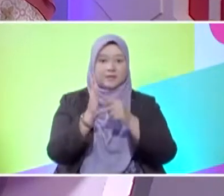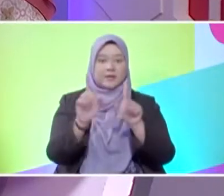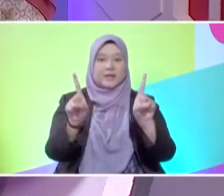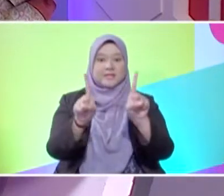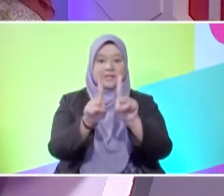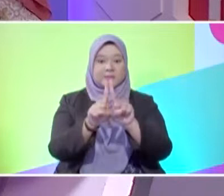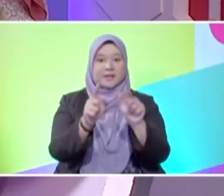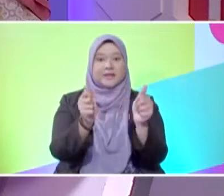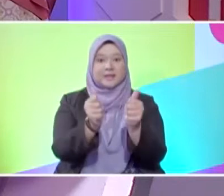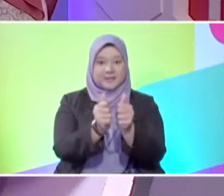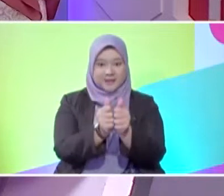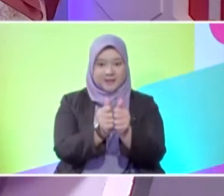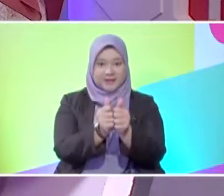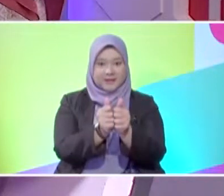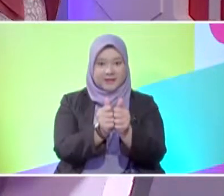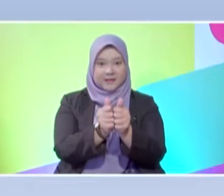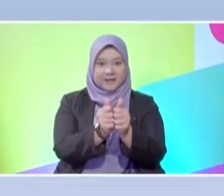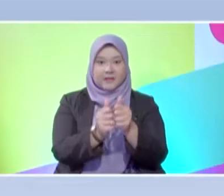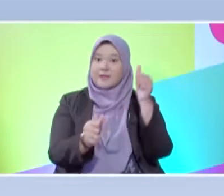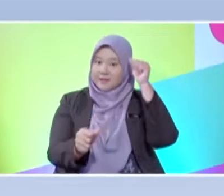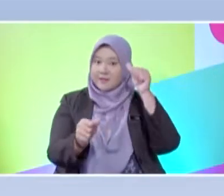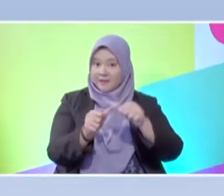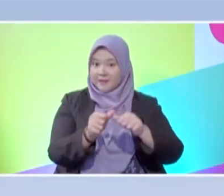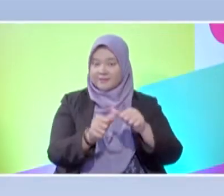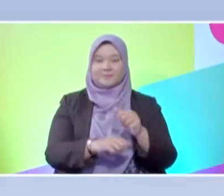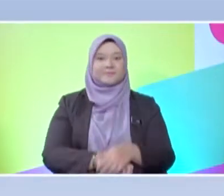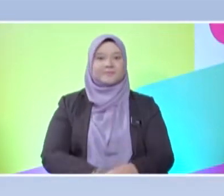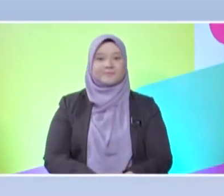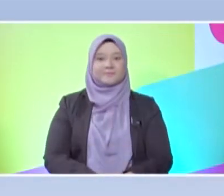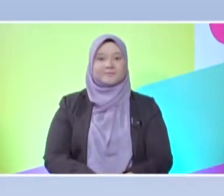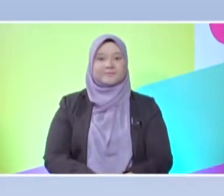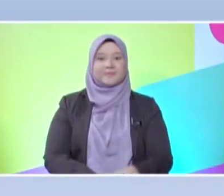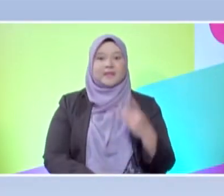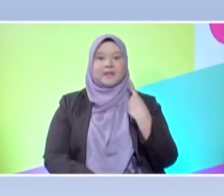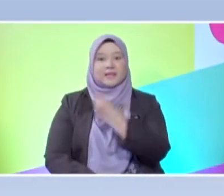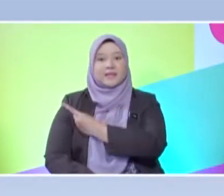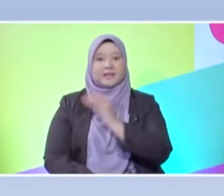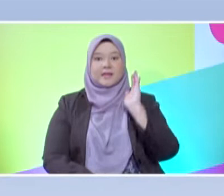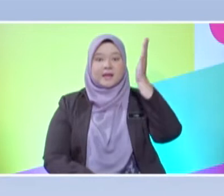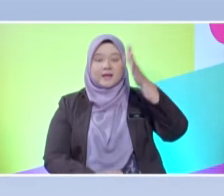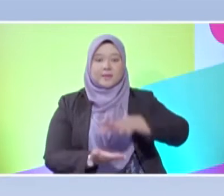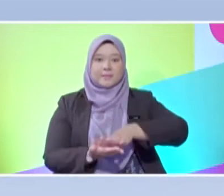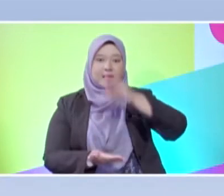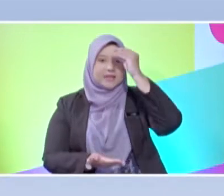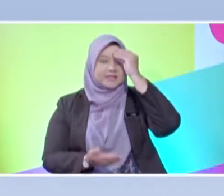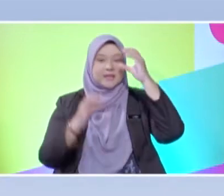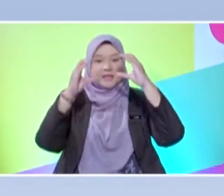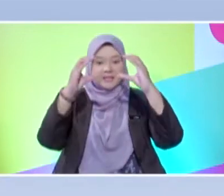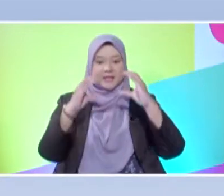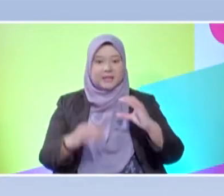fakta sosial yang kedua kita akan menyelesaikan masalah operasi tanpa dan kedua-duanya dalam